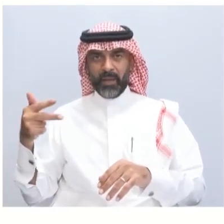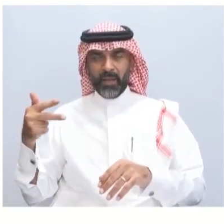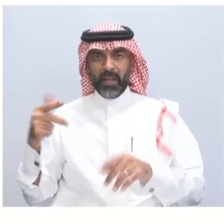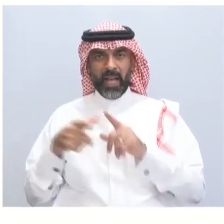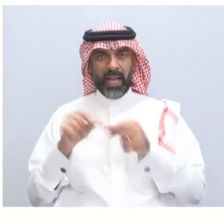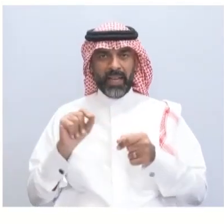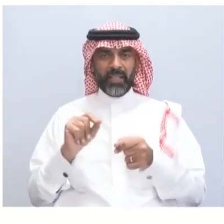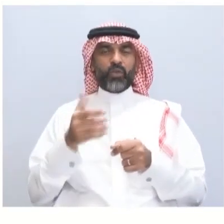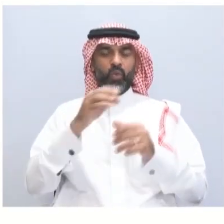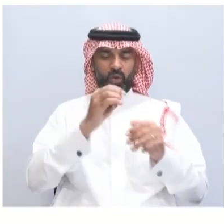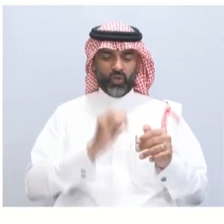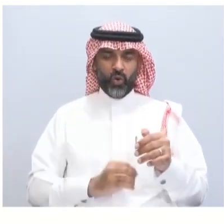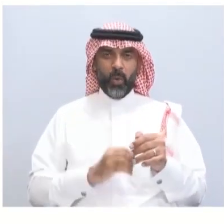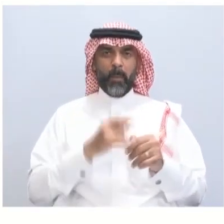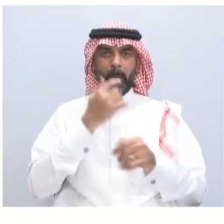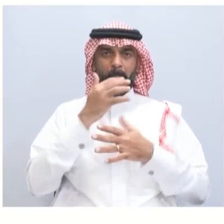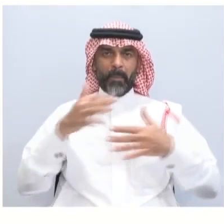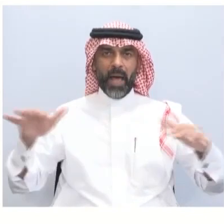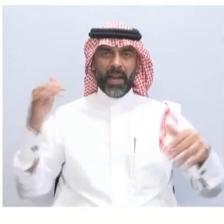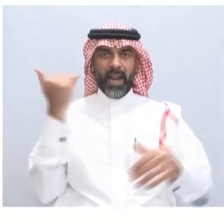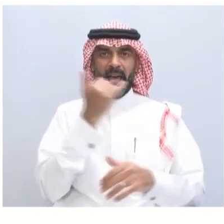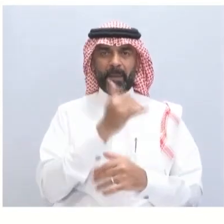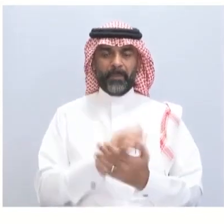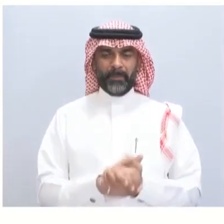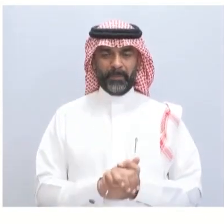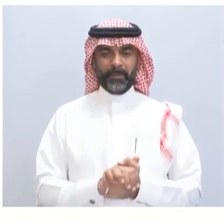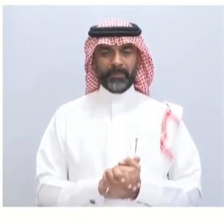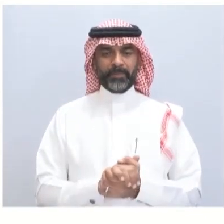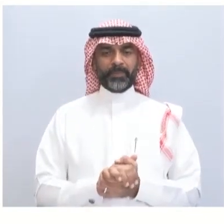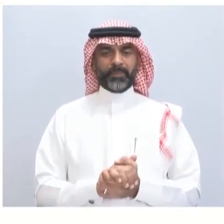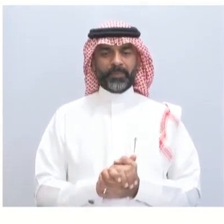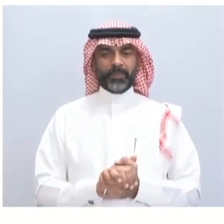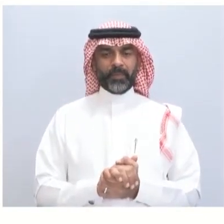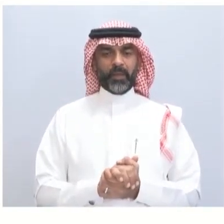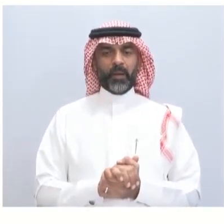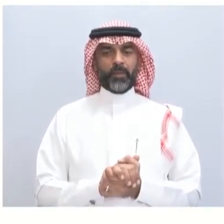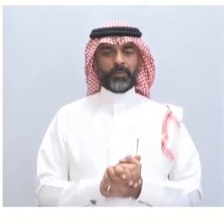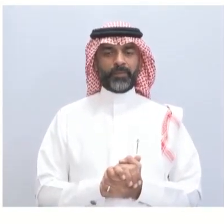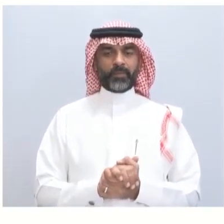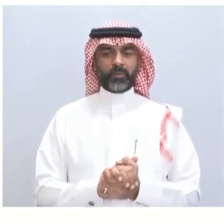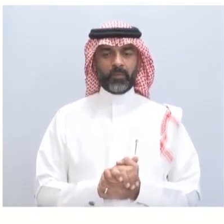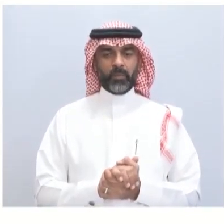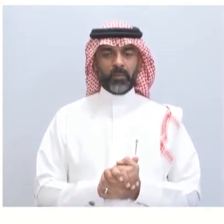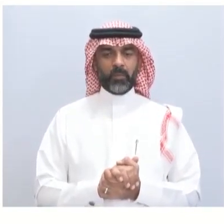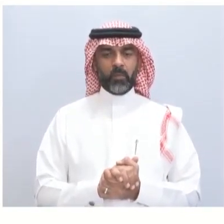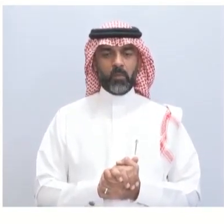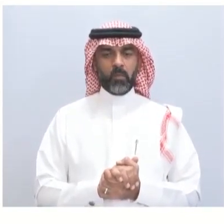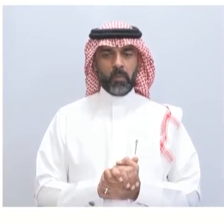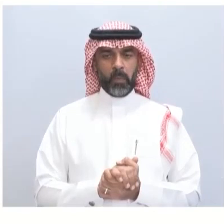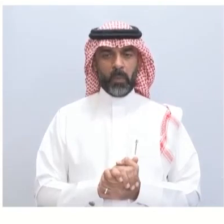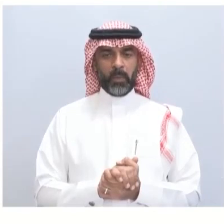ومن الجنوب البحر بحر العرب المتصل بالمحيط الهندي فالمحيط البري